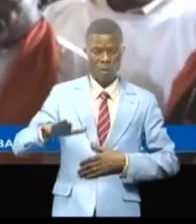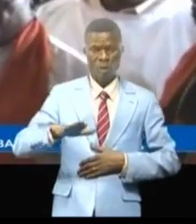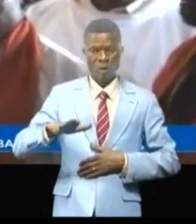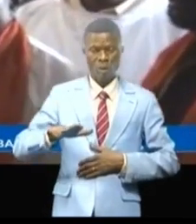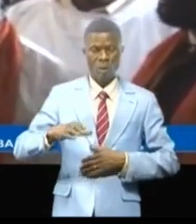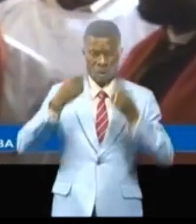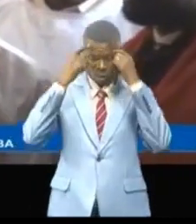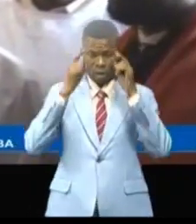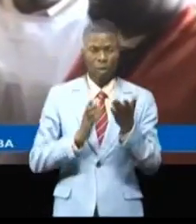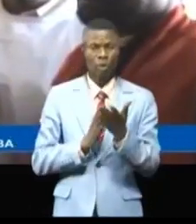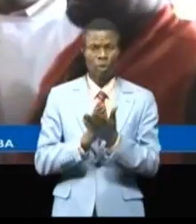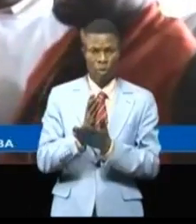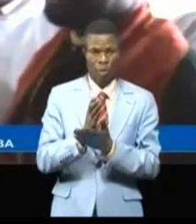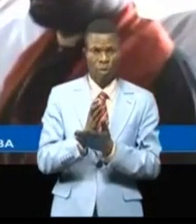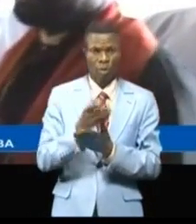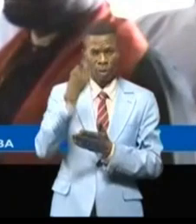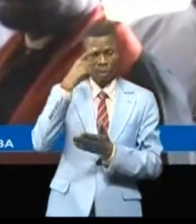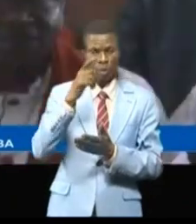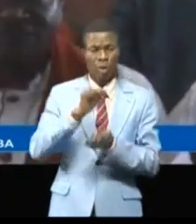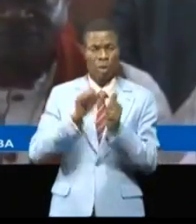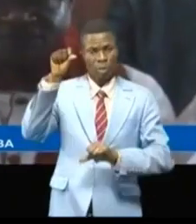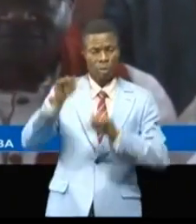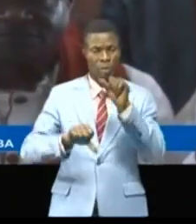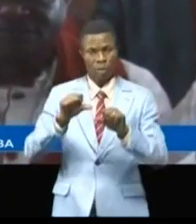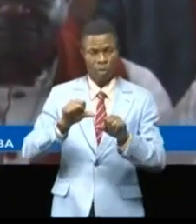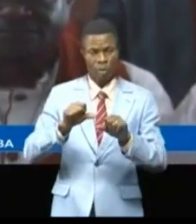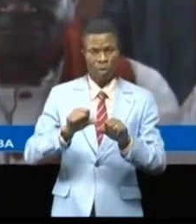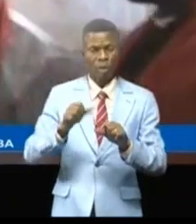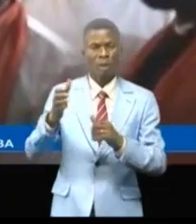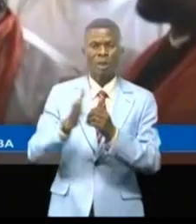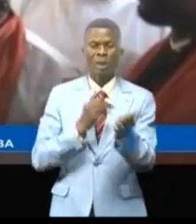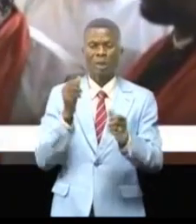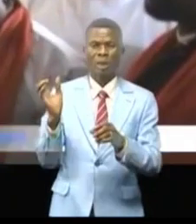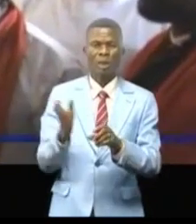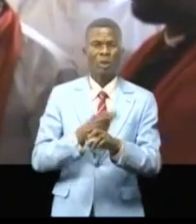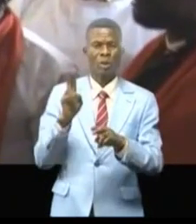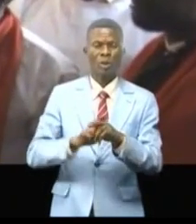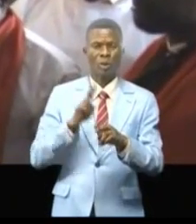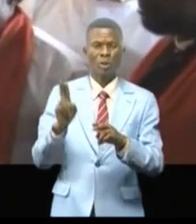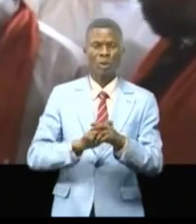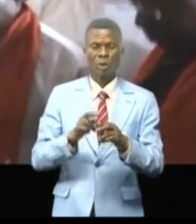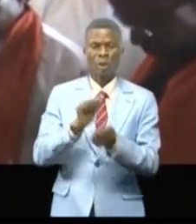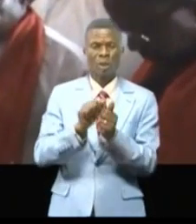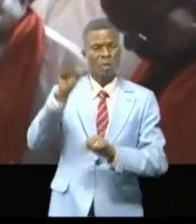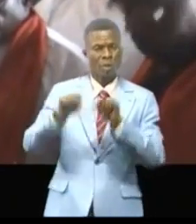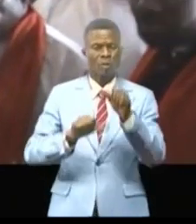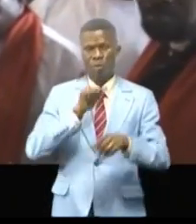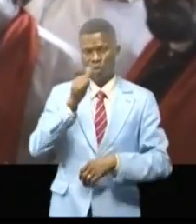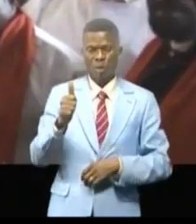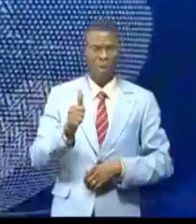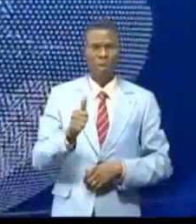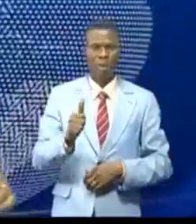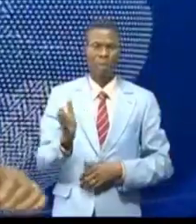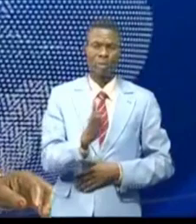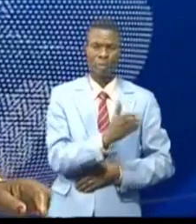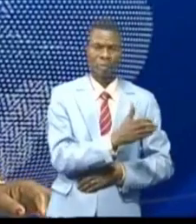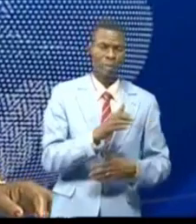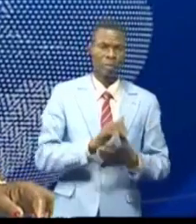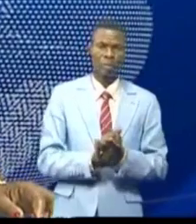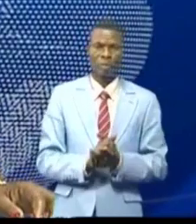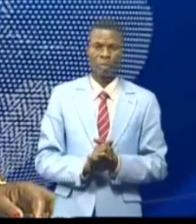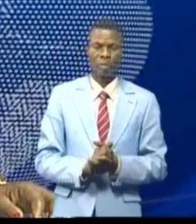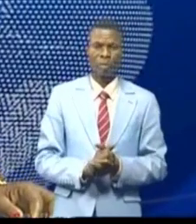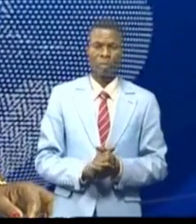des mesures pour que le label EIC ne soit plus utilisé par des personnes sans qualité. Le